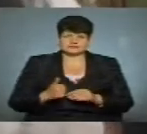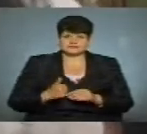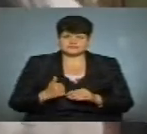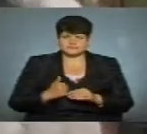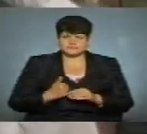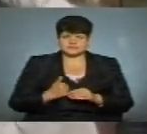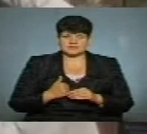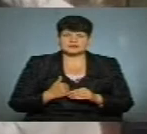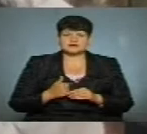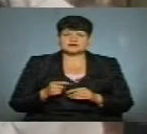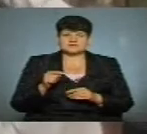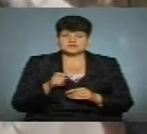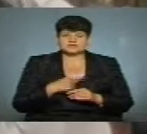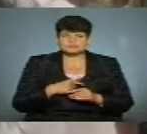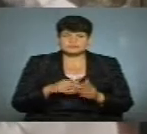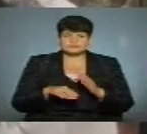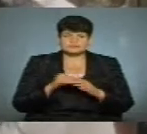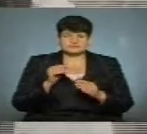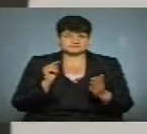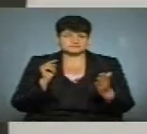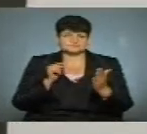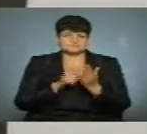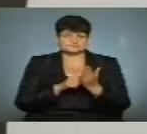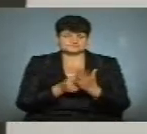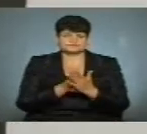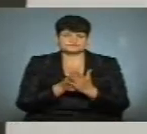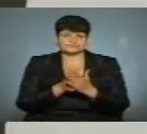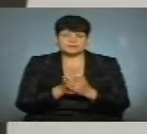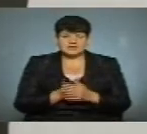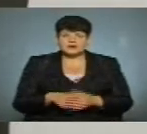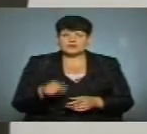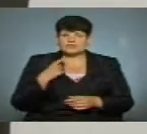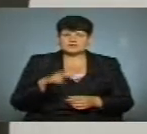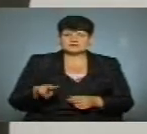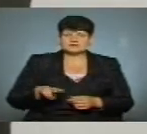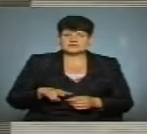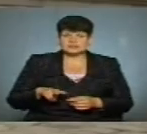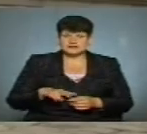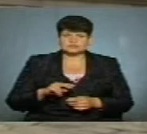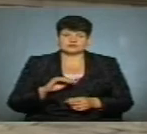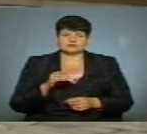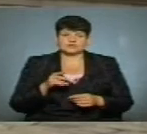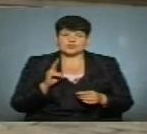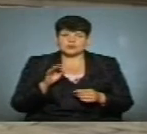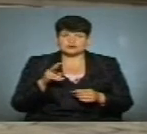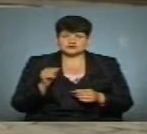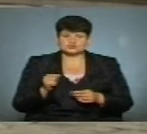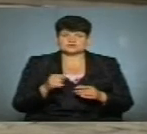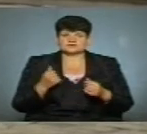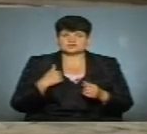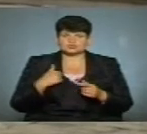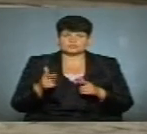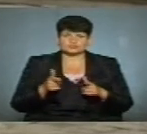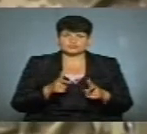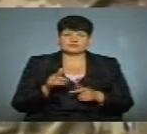він поставив собі мету в житті, він до неї йде. За словами директора Тернопільського коледжу з посиленою військовою та фізичною